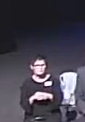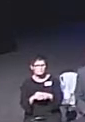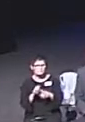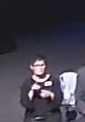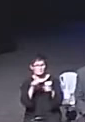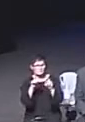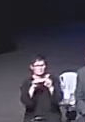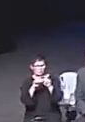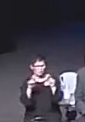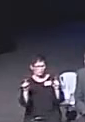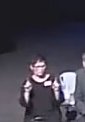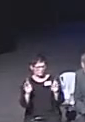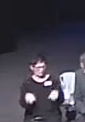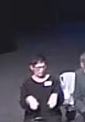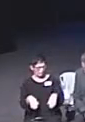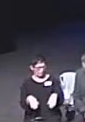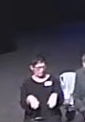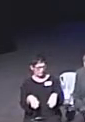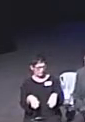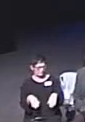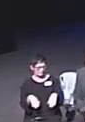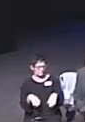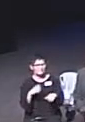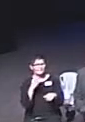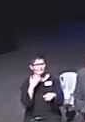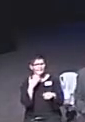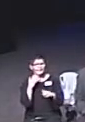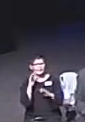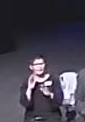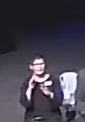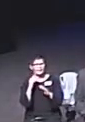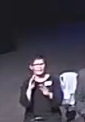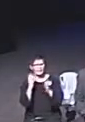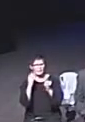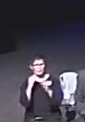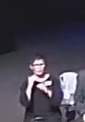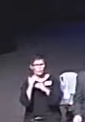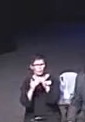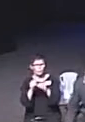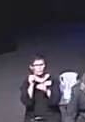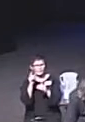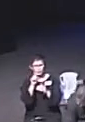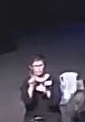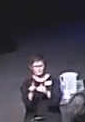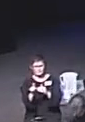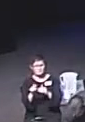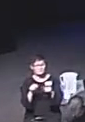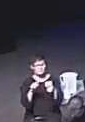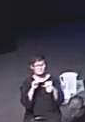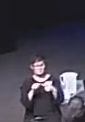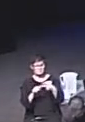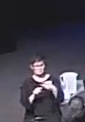jonka otsikko on, mikä se on? Kenen elävä kulttuuriperintö? No. Kysymysmerkki. Kysymysmerkki. Ja